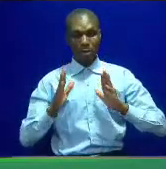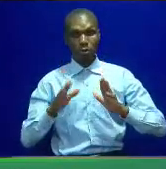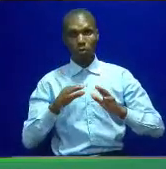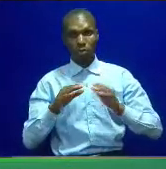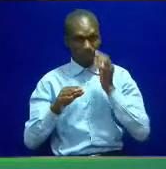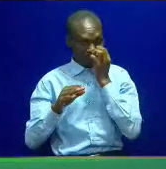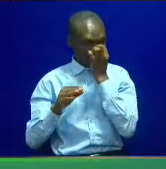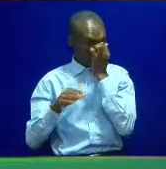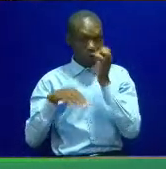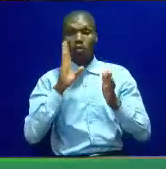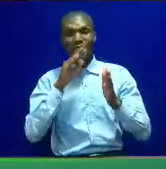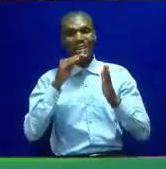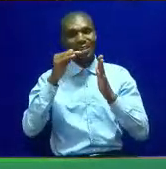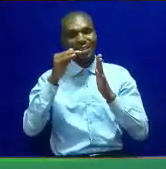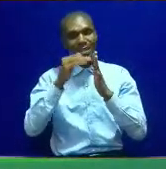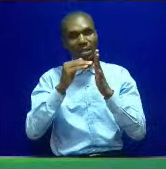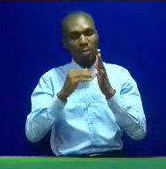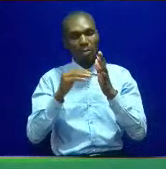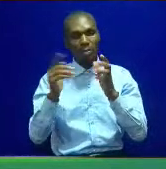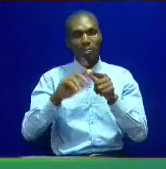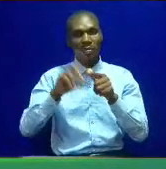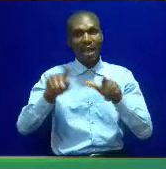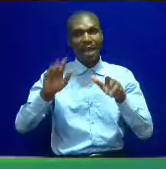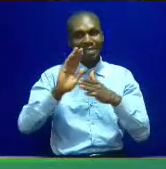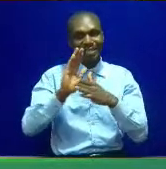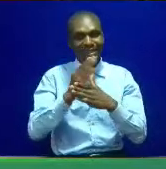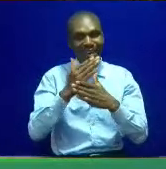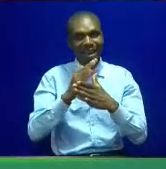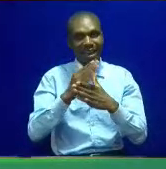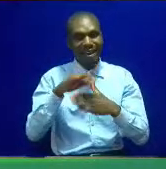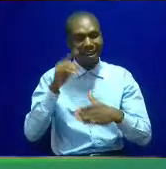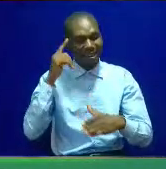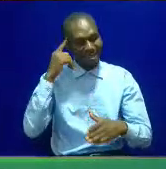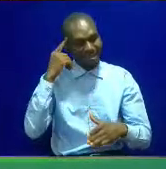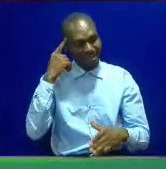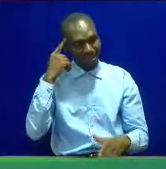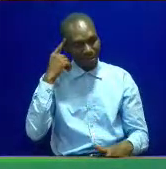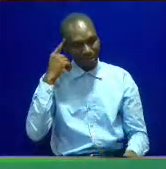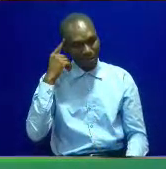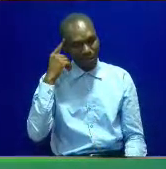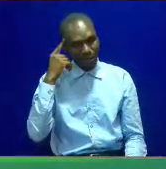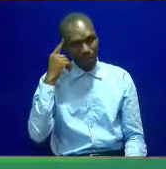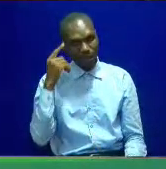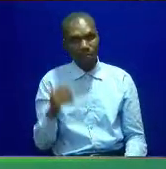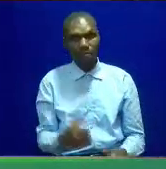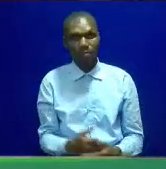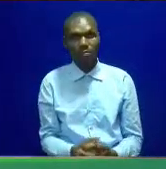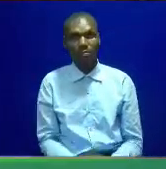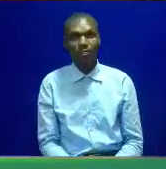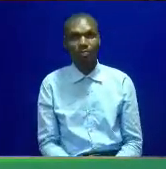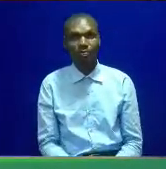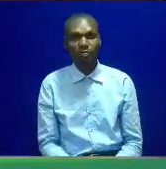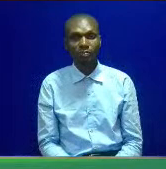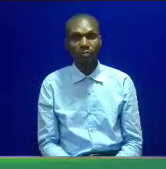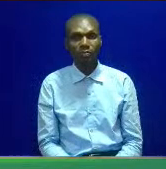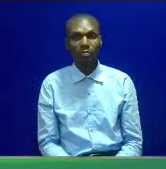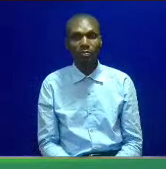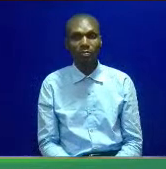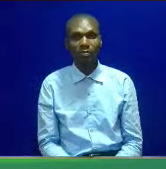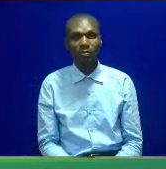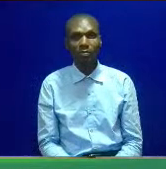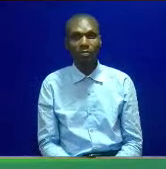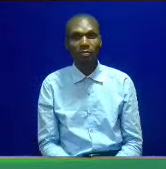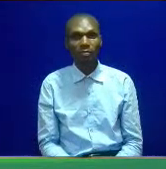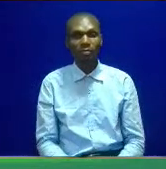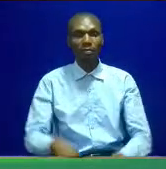ase morobirio yo kero to gusangira birengeryo rwaso mu gihe bosongo nacho mwanjo morigeria sendise tv nenge